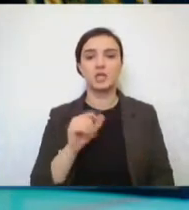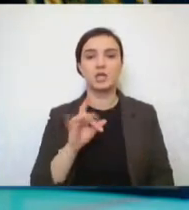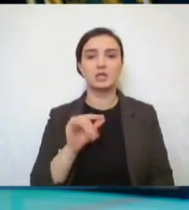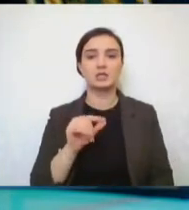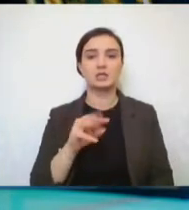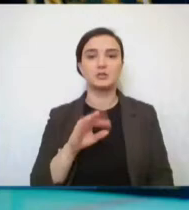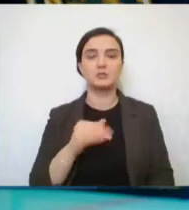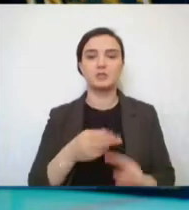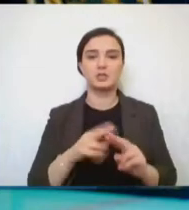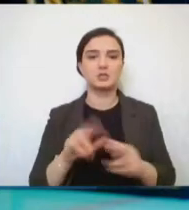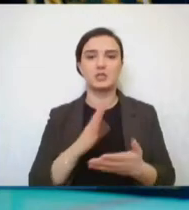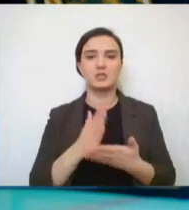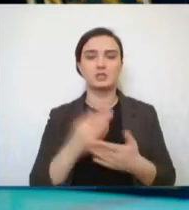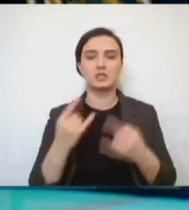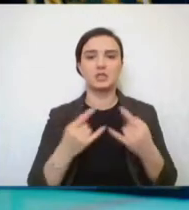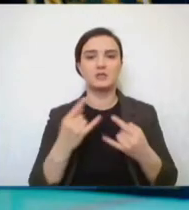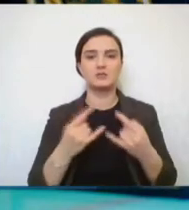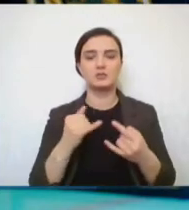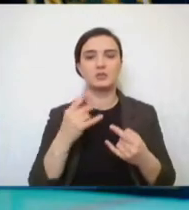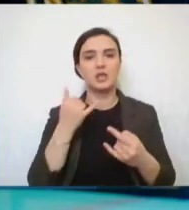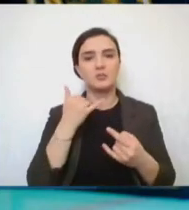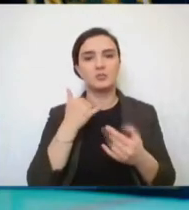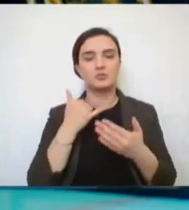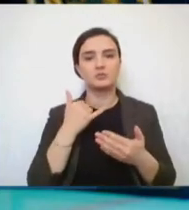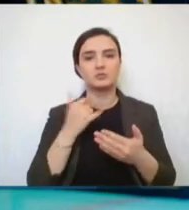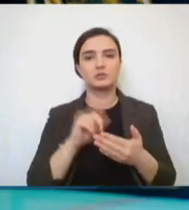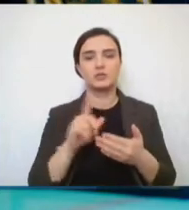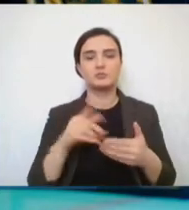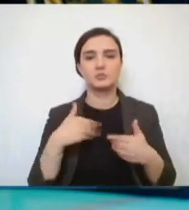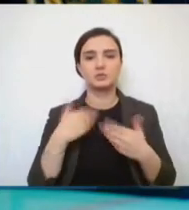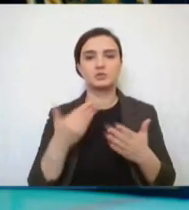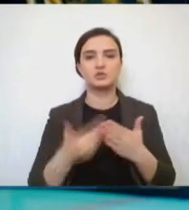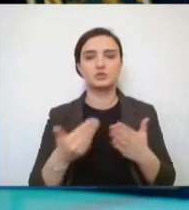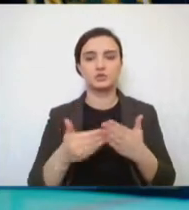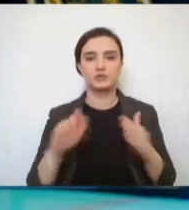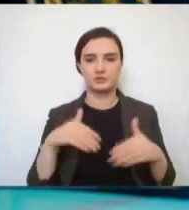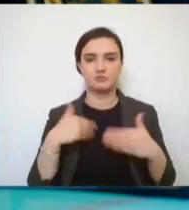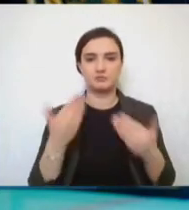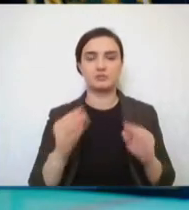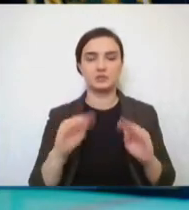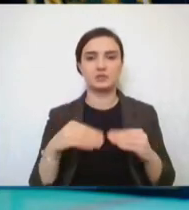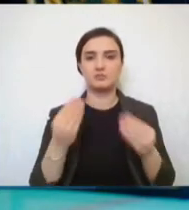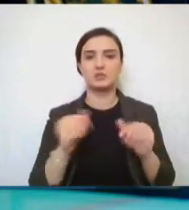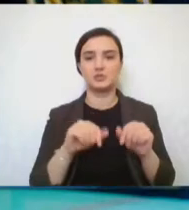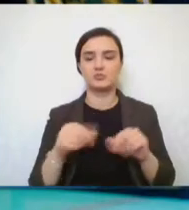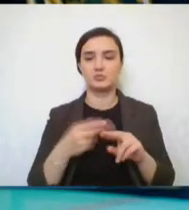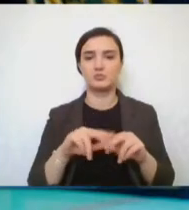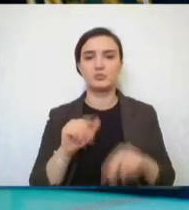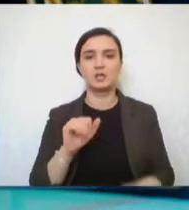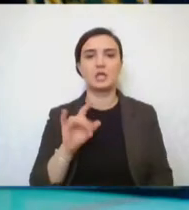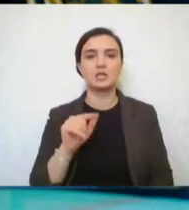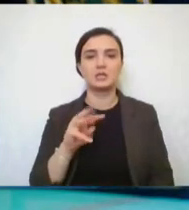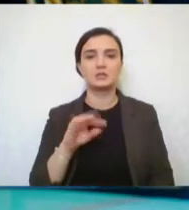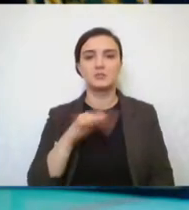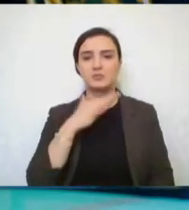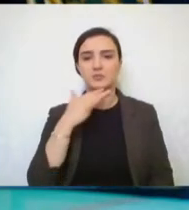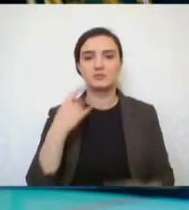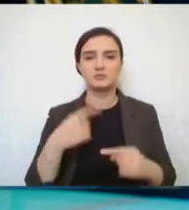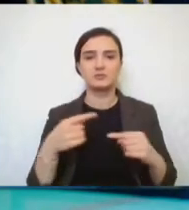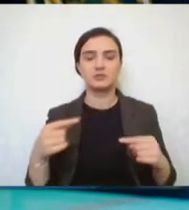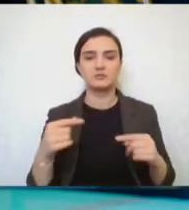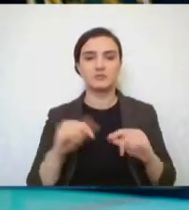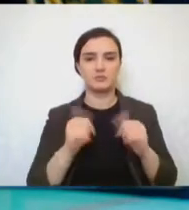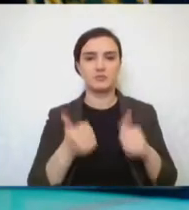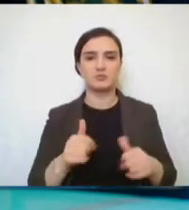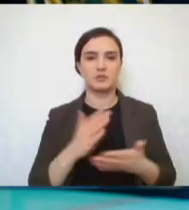თუნდაც ტელევიზორით ან ტელეფონით რაიმე რჩევის მიცემის საშუალებას, იმიტომ რომ არითმიების ბევრი სხვადასხვა სახეობა არსებობს.